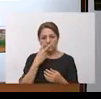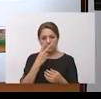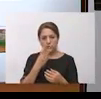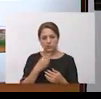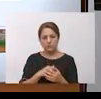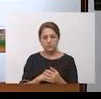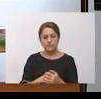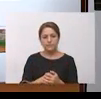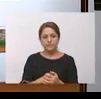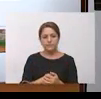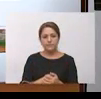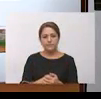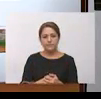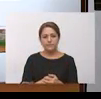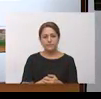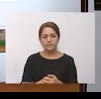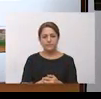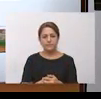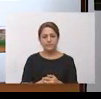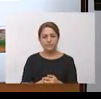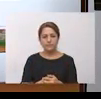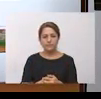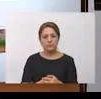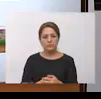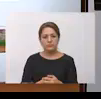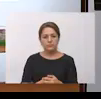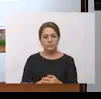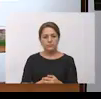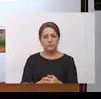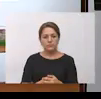себе деепричастный оборот.